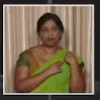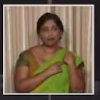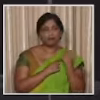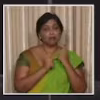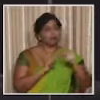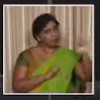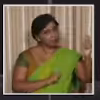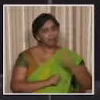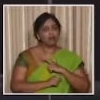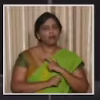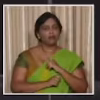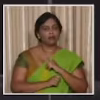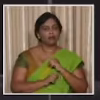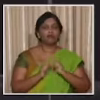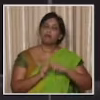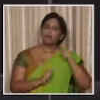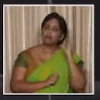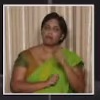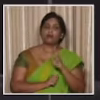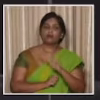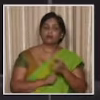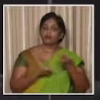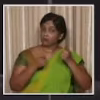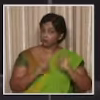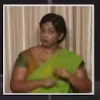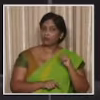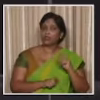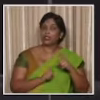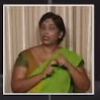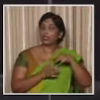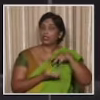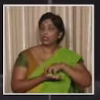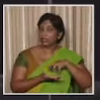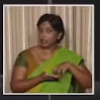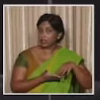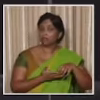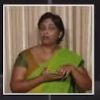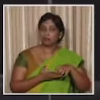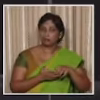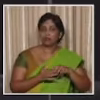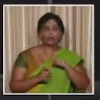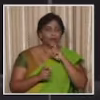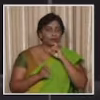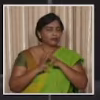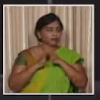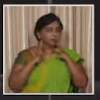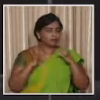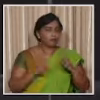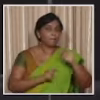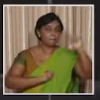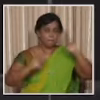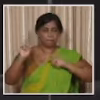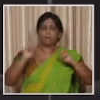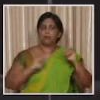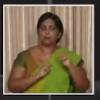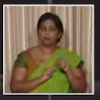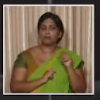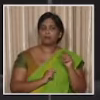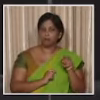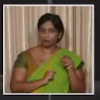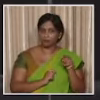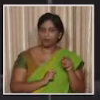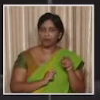ඉල්ලලා තිබුණා. ඒතර වන්දිත් වීම කළා. ඊට අමතරව දිස්ත්‍රික් උසාවිවල වෙන වෙනම තියෙන තව විශාල සංඛ්‍යාවක් වන්දි ඉල්ලලා. ඉතින් ඒක